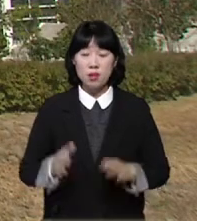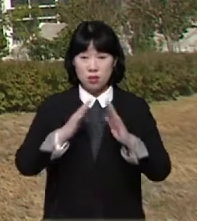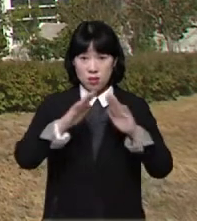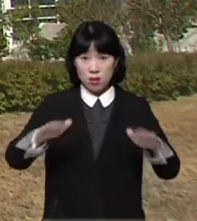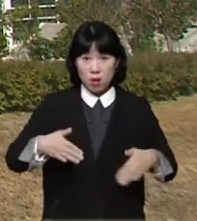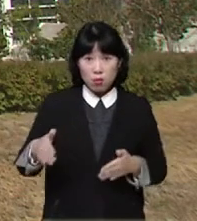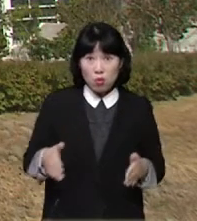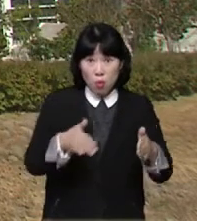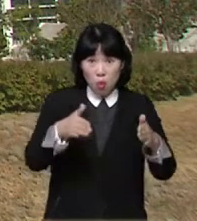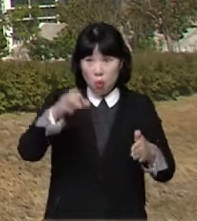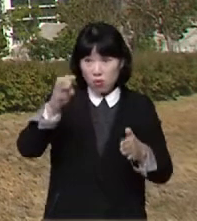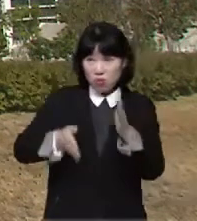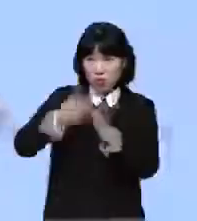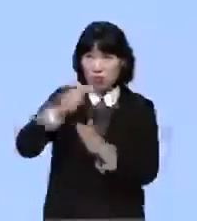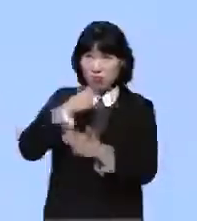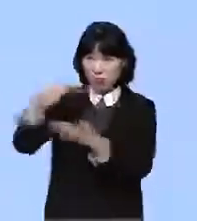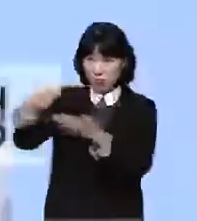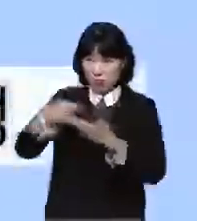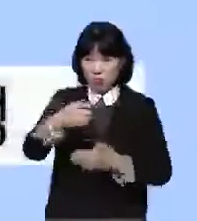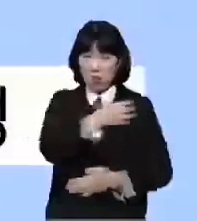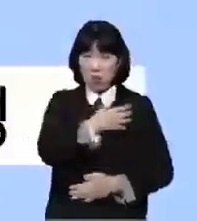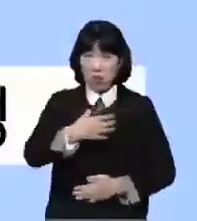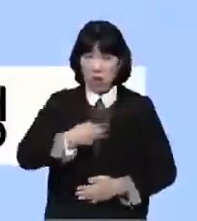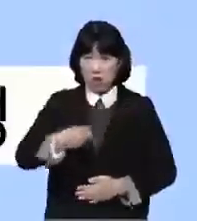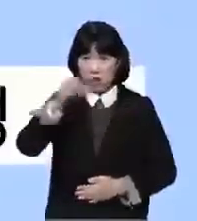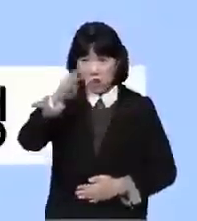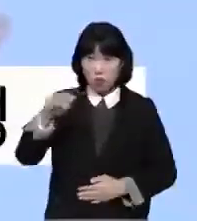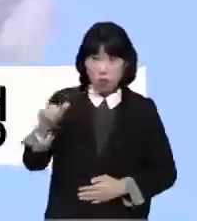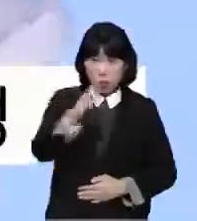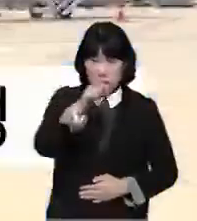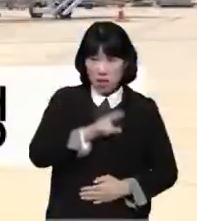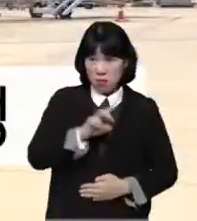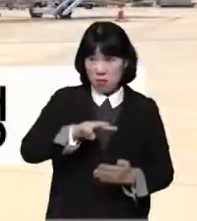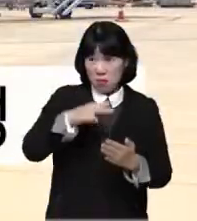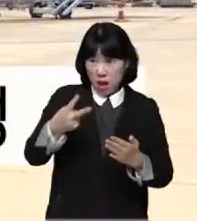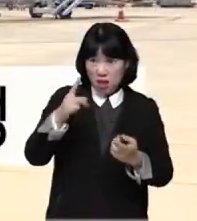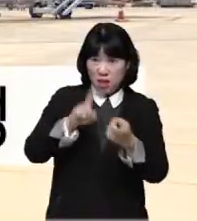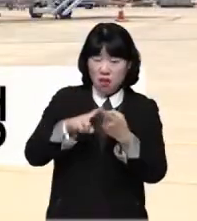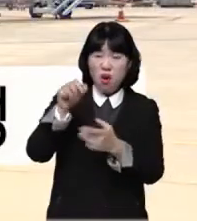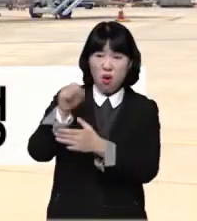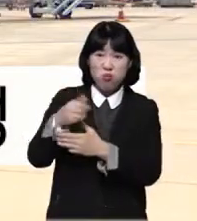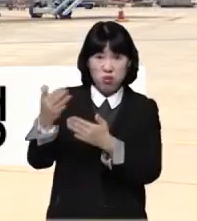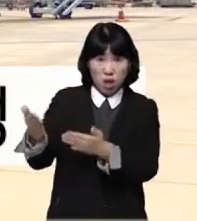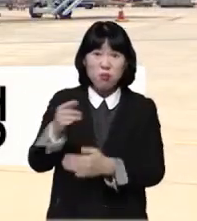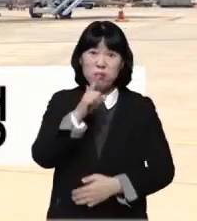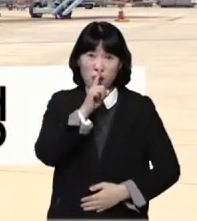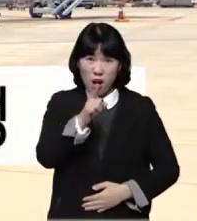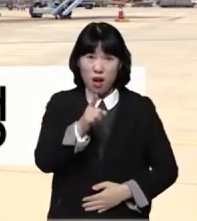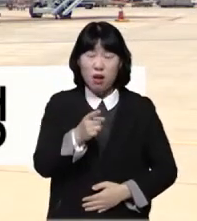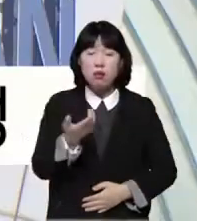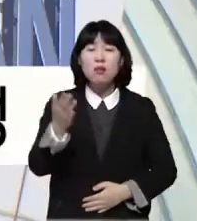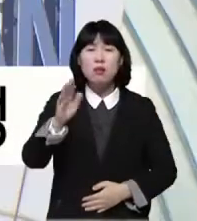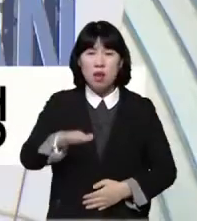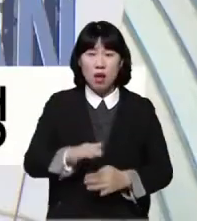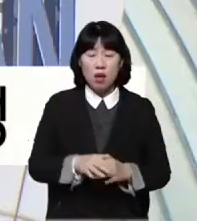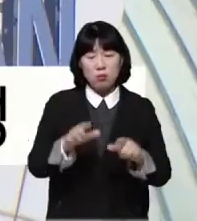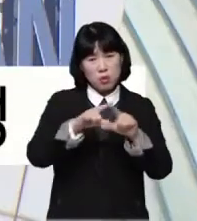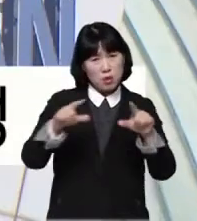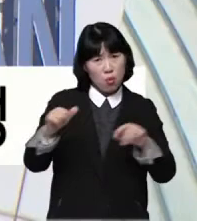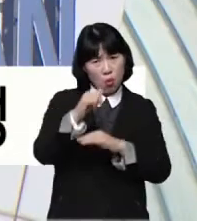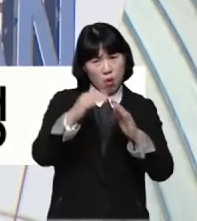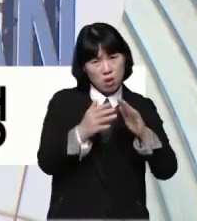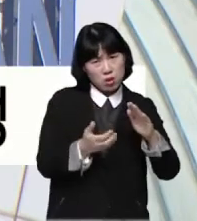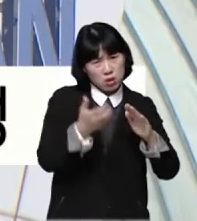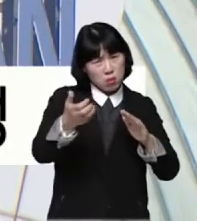전남도 등 공주시가 요구안 무안 광주 국제 공항 명칭 변경을 수용하게 따고 밝혔습니다 민간 공항